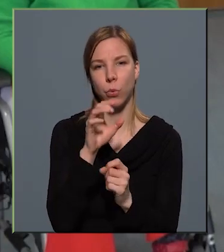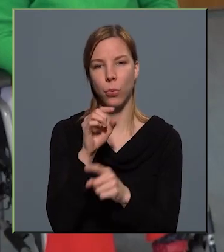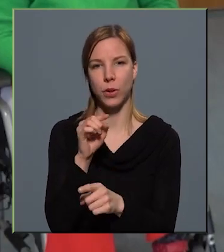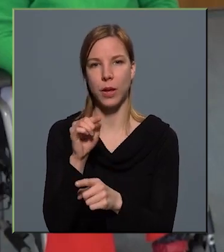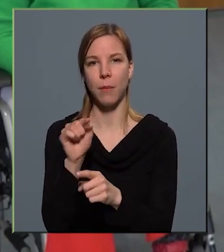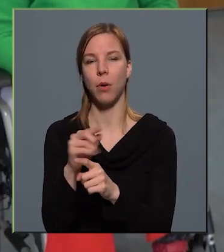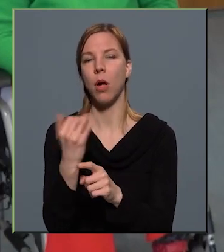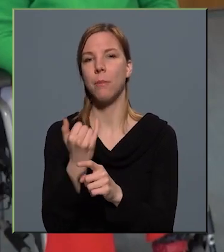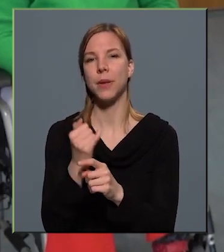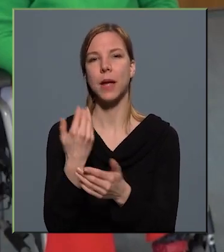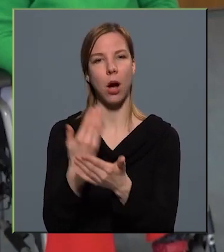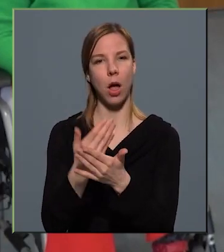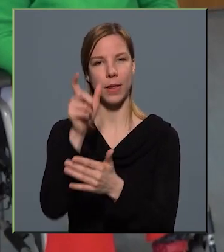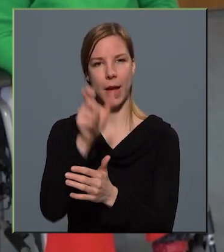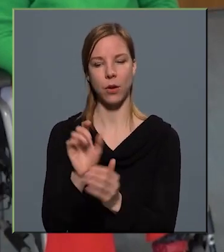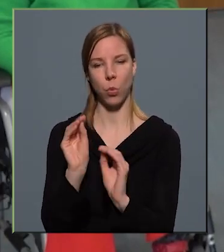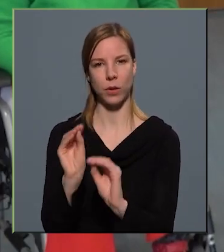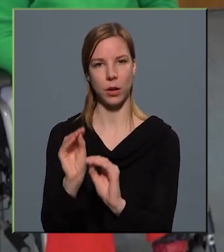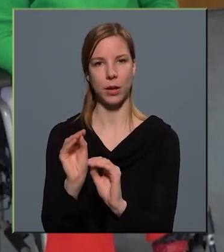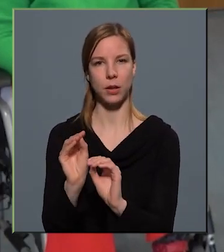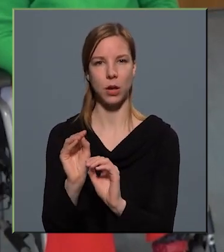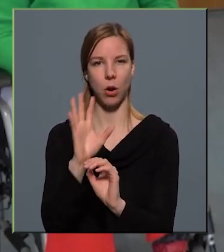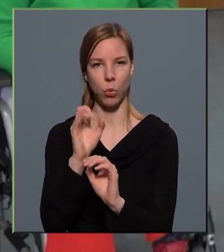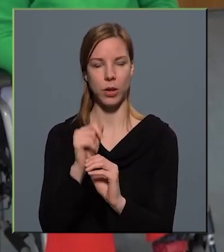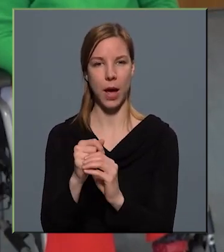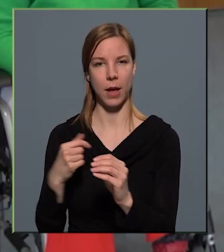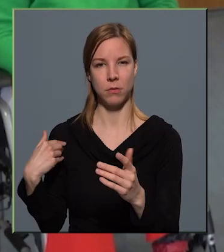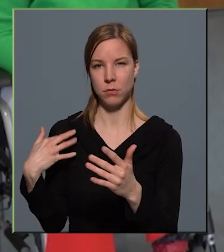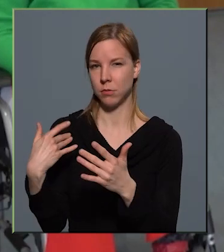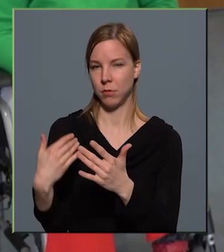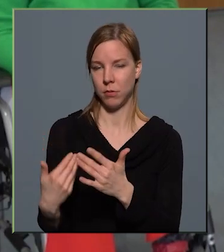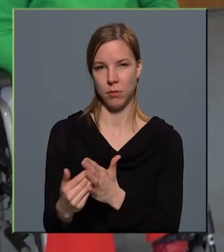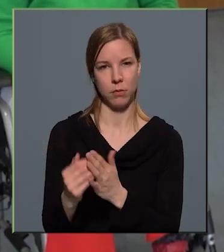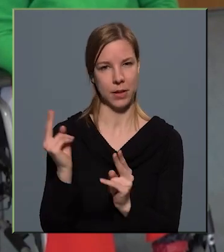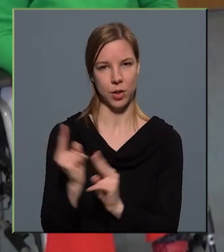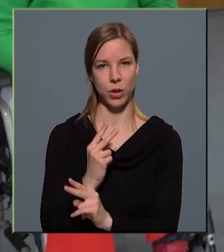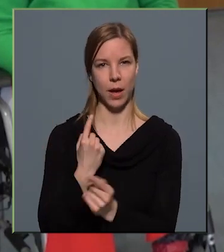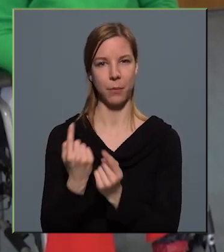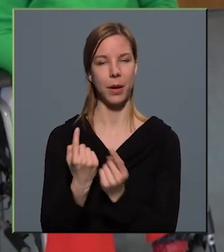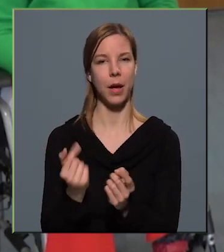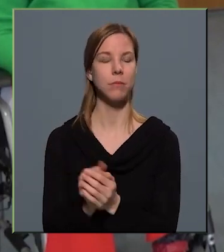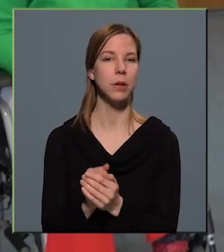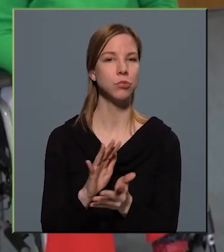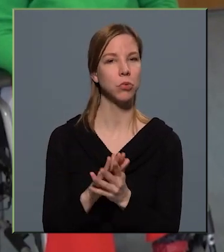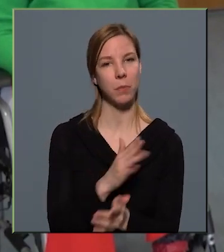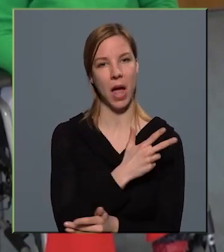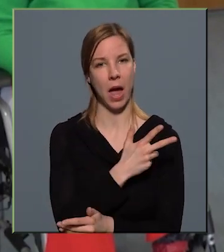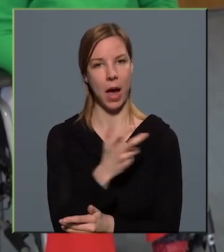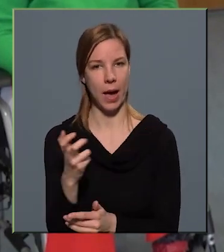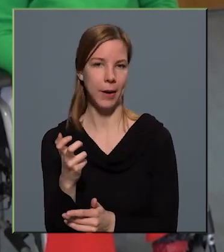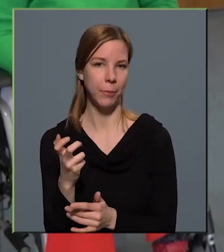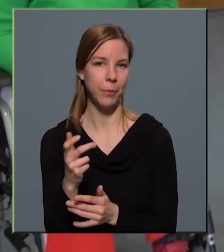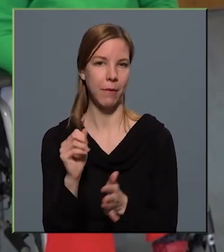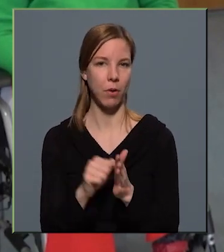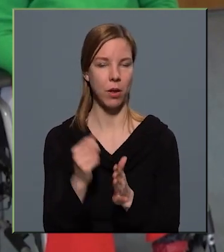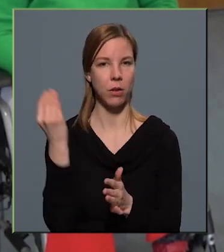aki tanítja a kutyáját, így szoknak össze az elejétől kezdve, és körülbelül 3 év, mire megtanulja a